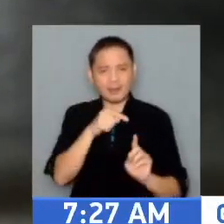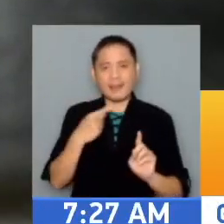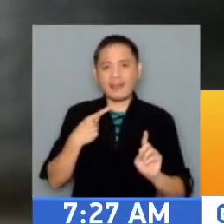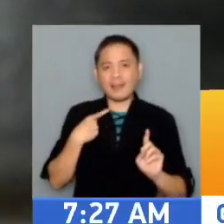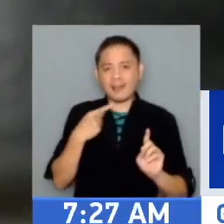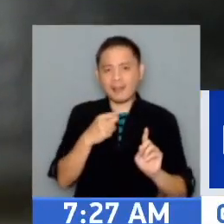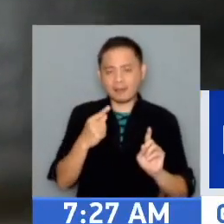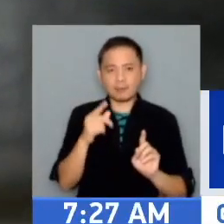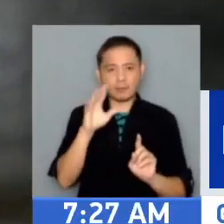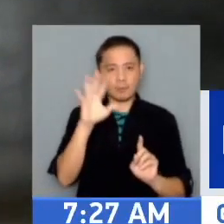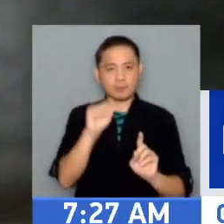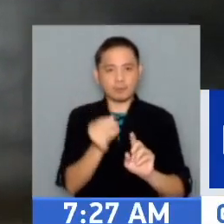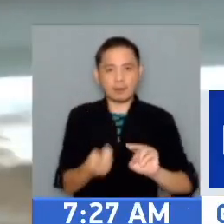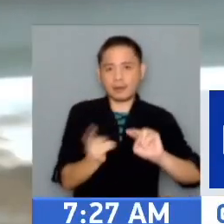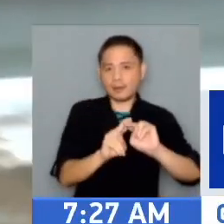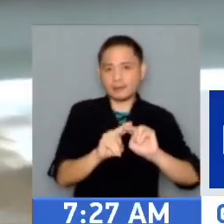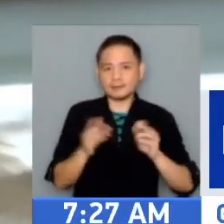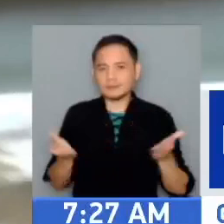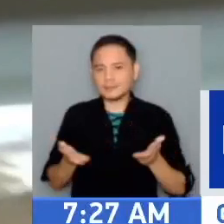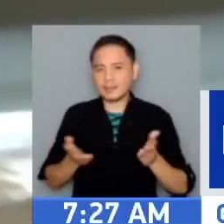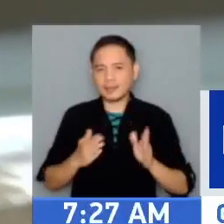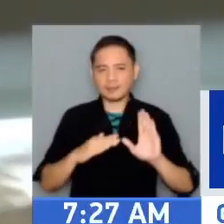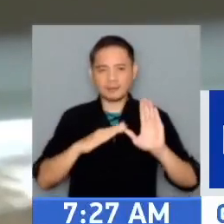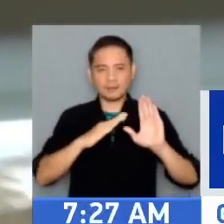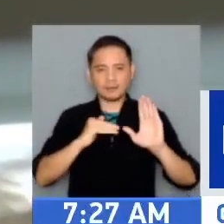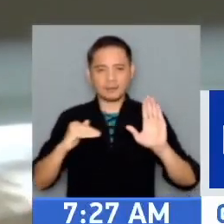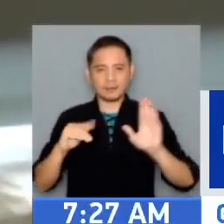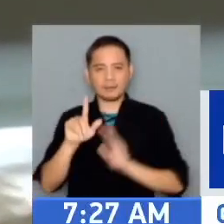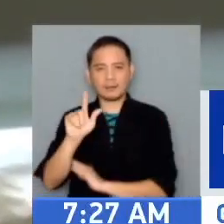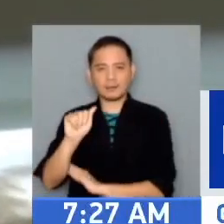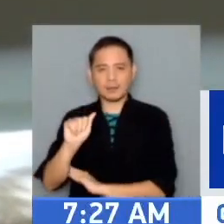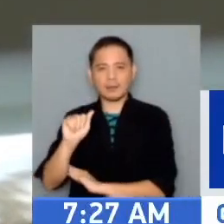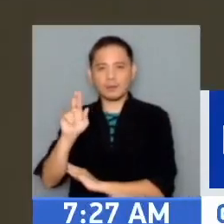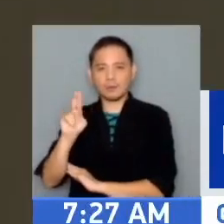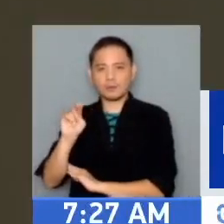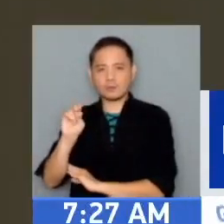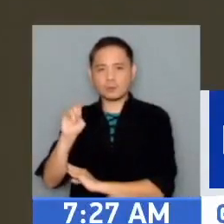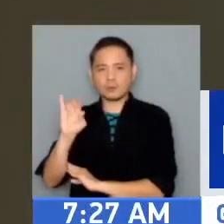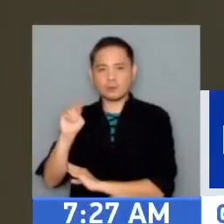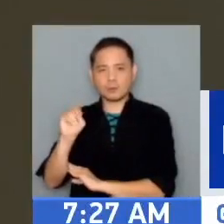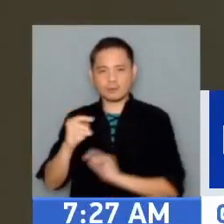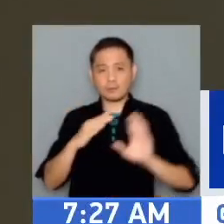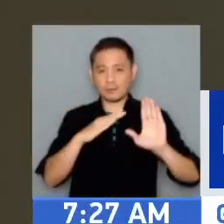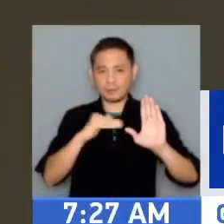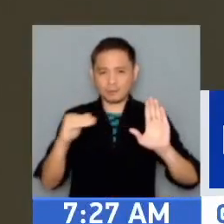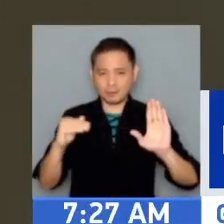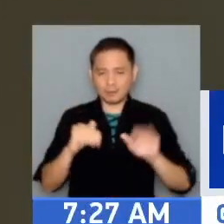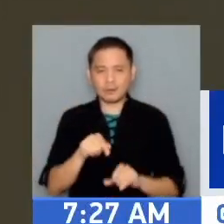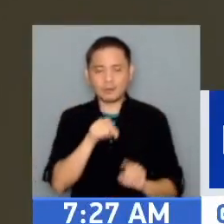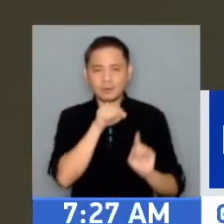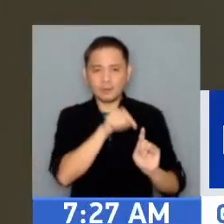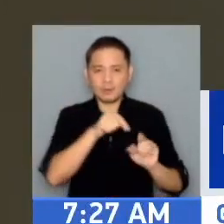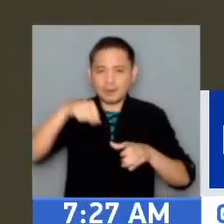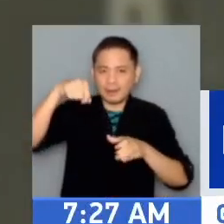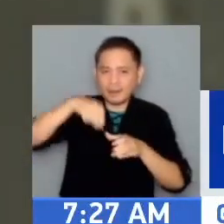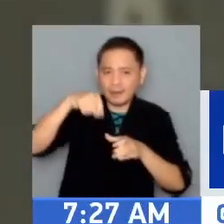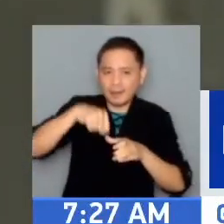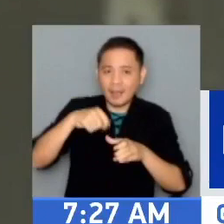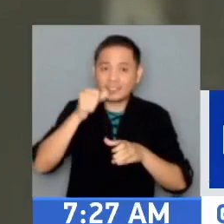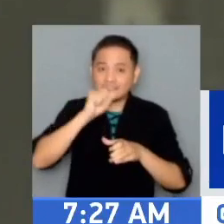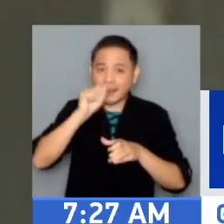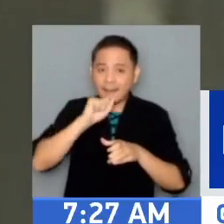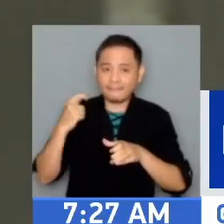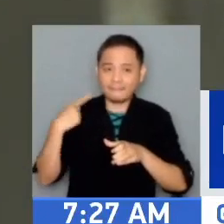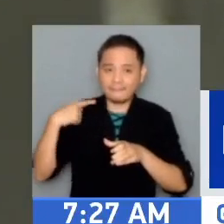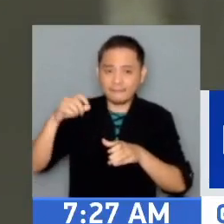cream halo-halo. Imbes kasi na yellow ice cream ang inilalagay sa best-selling daw nilang halo-halo. Hindi na raw nito kailangan ng